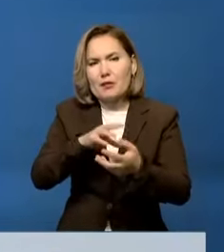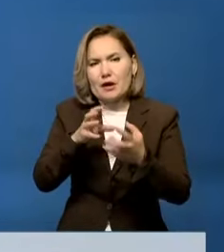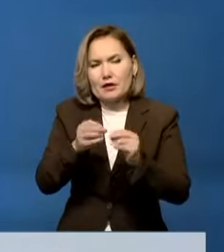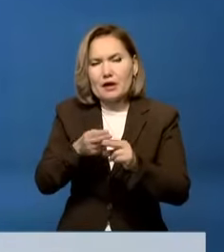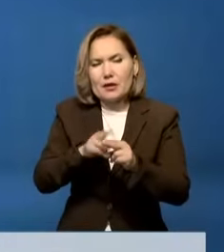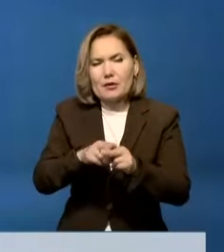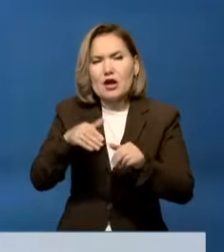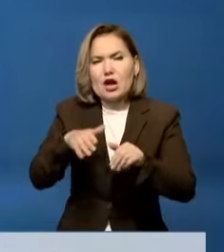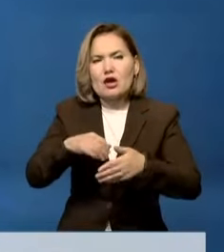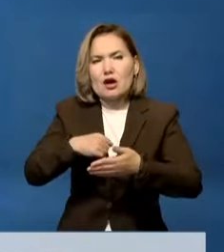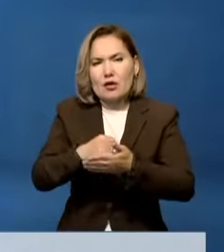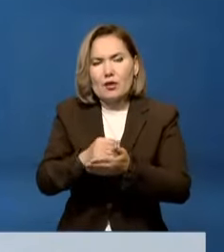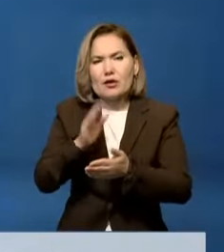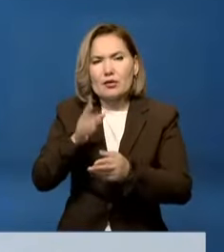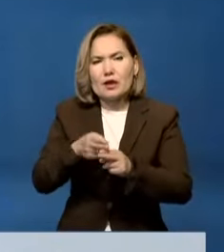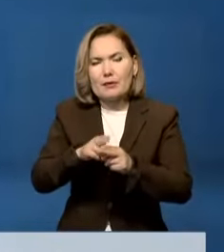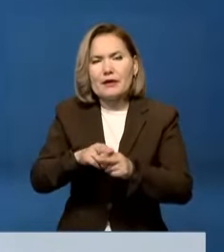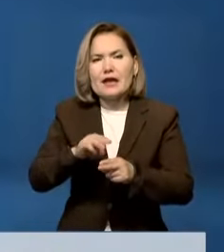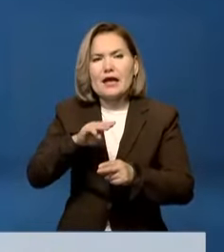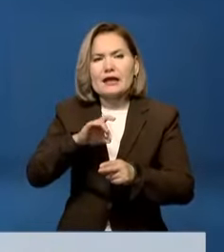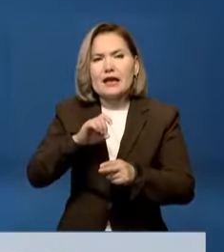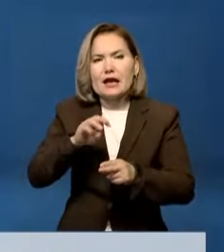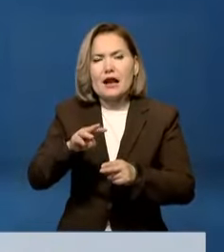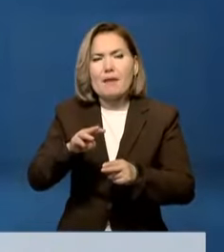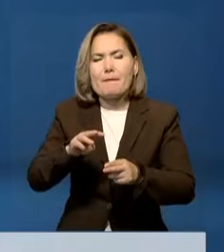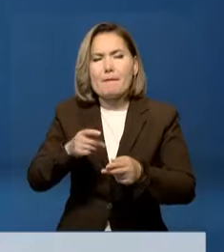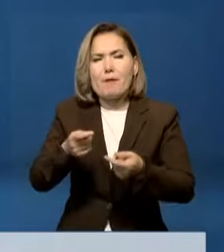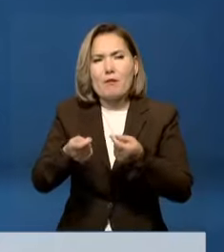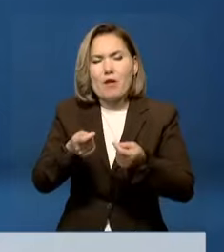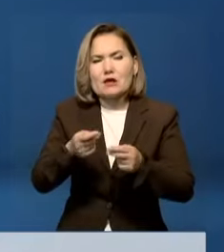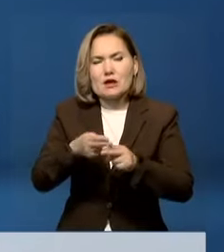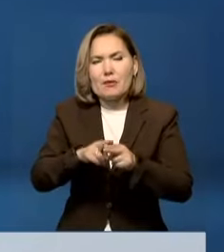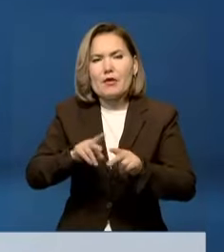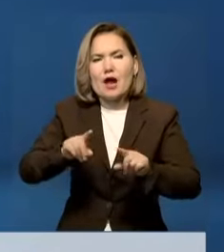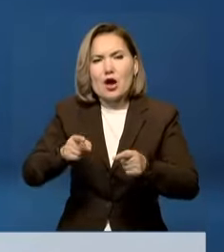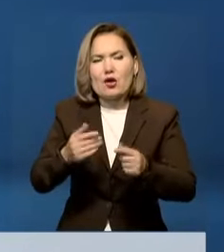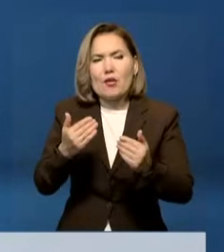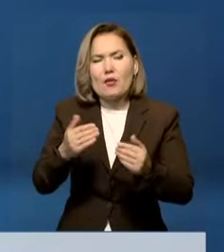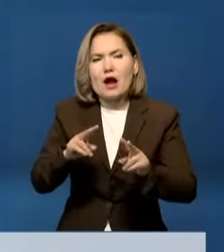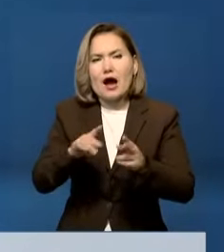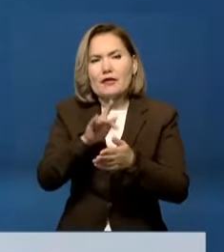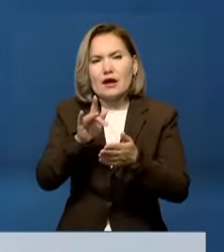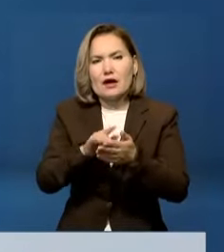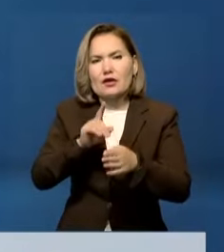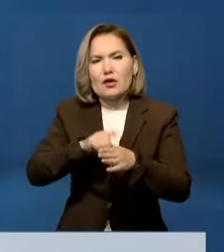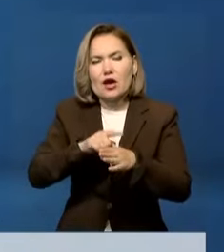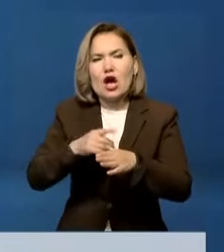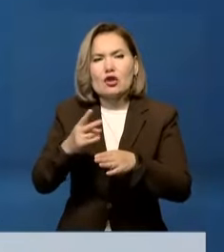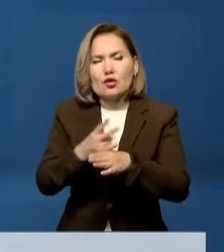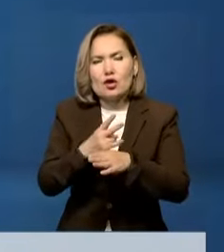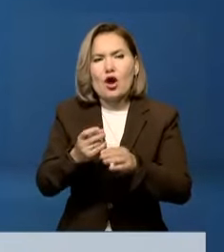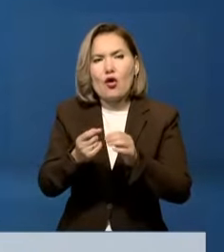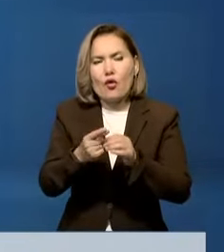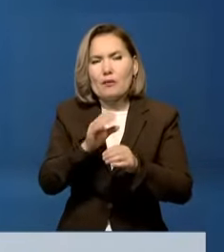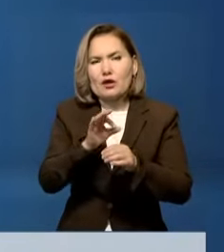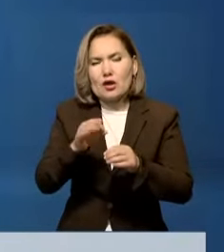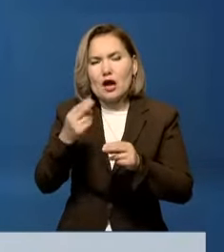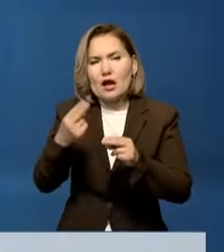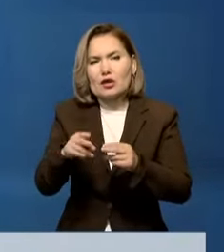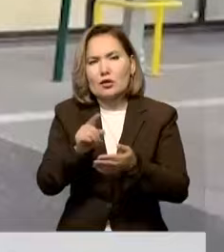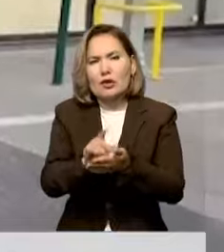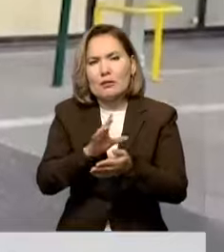бойынша шешім қабылдануы тиіс. Телеграм басшысын алдын ала қамауда ұстау мерзімі бүгін Астана уақытымен түнгі сағат 11-де аяқталу